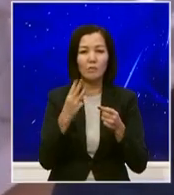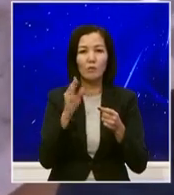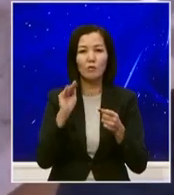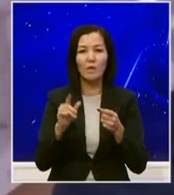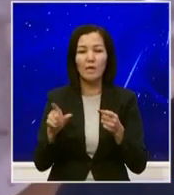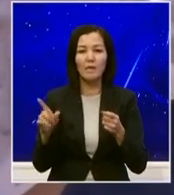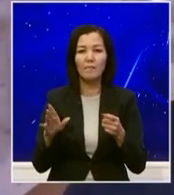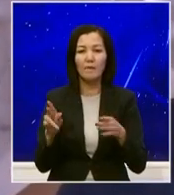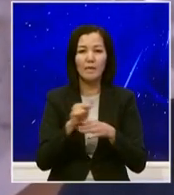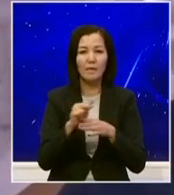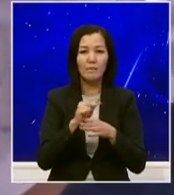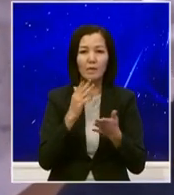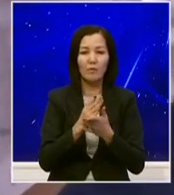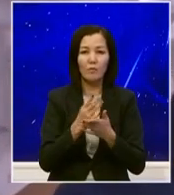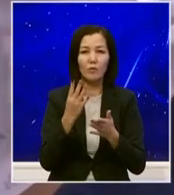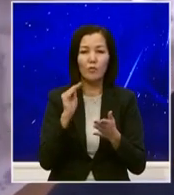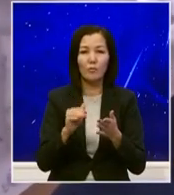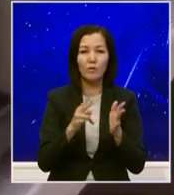23 мыңға жоқ науқас ем қабылдауда.